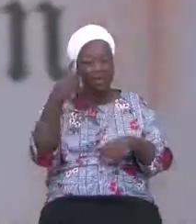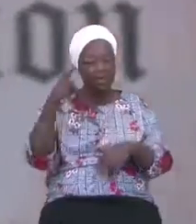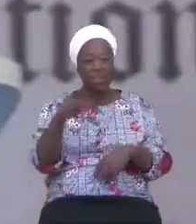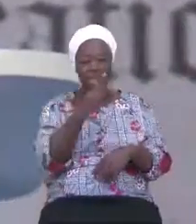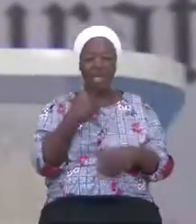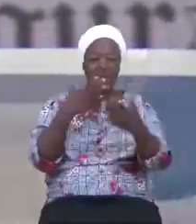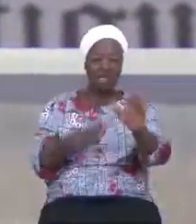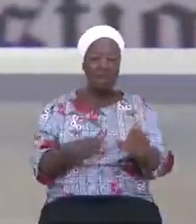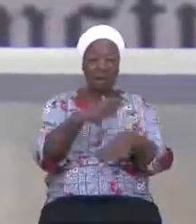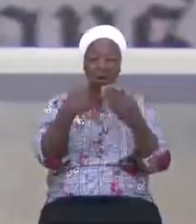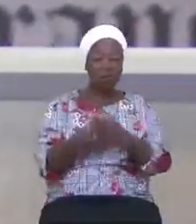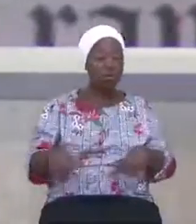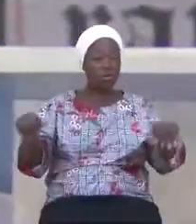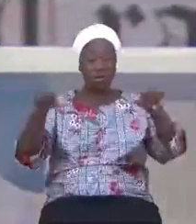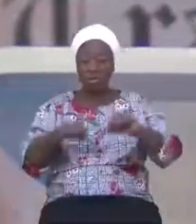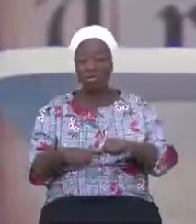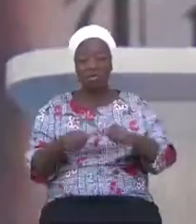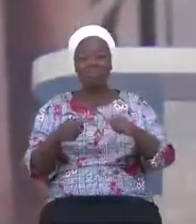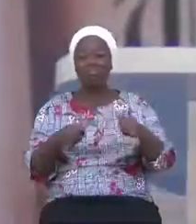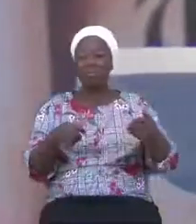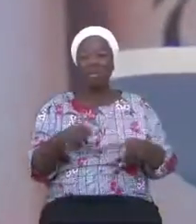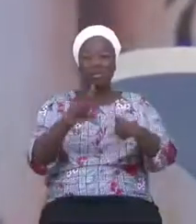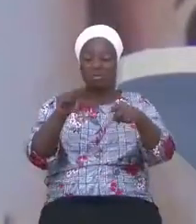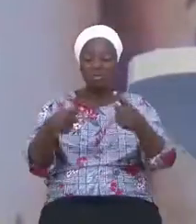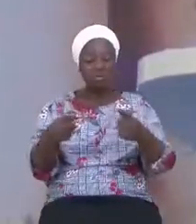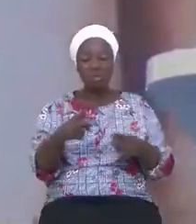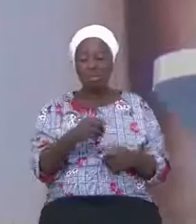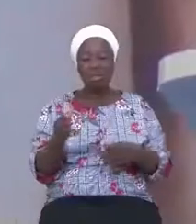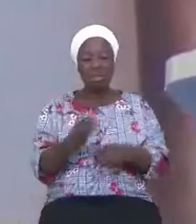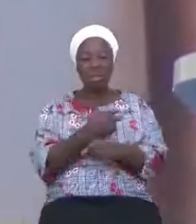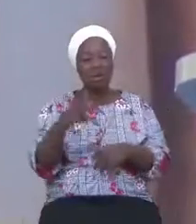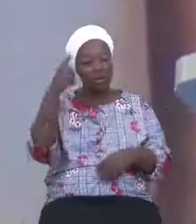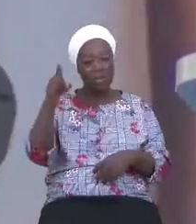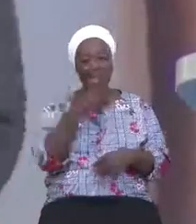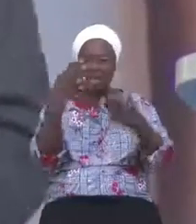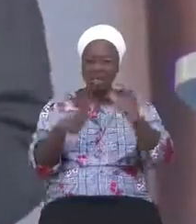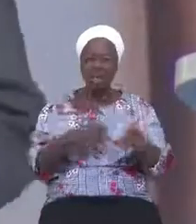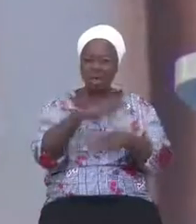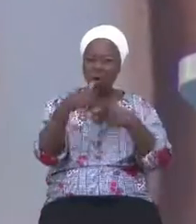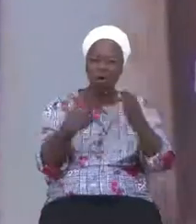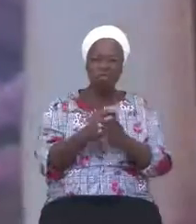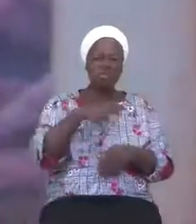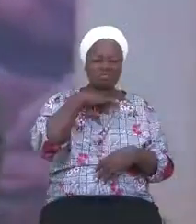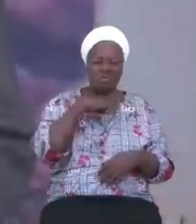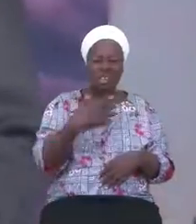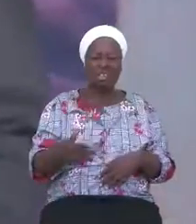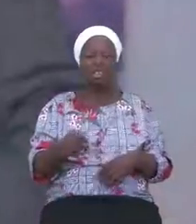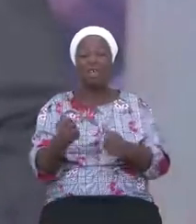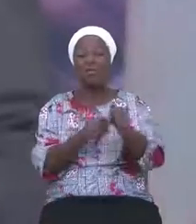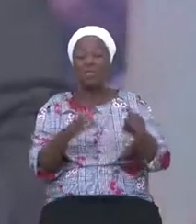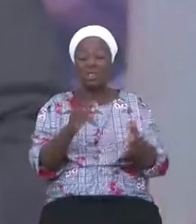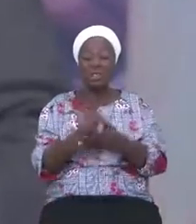les condamnations mortes, ôtées et jetées. Car vous êtes morts. Toutes les saletés,